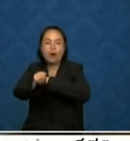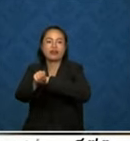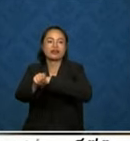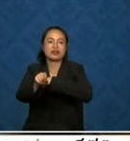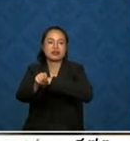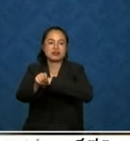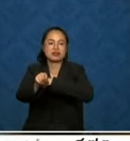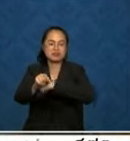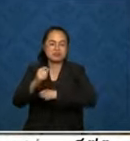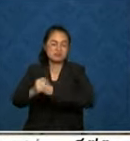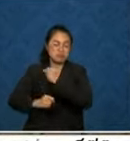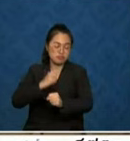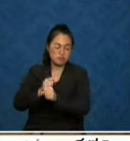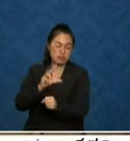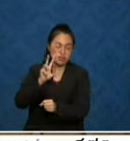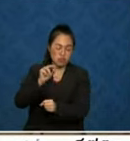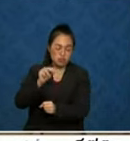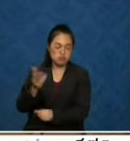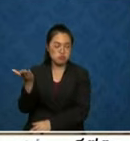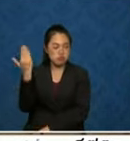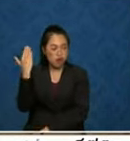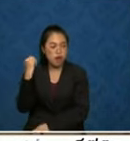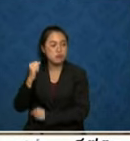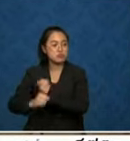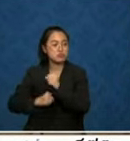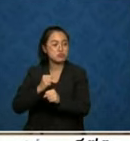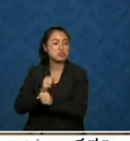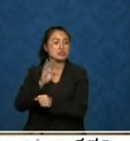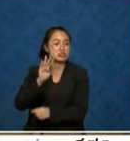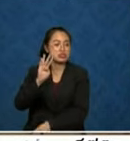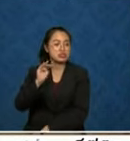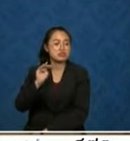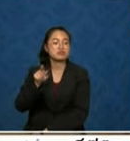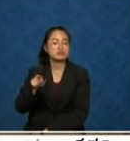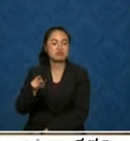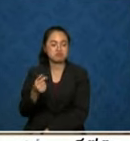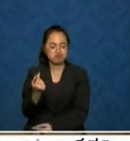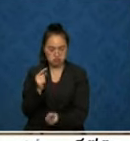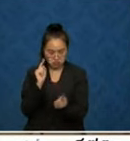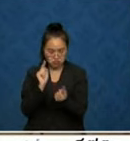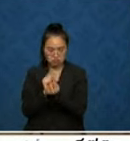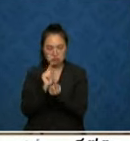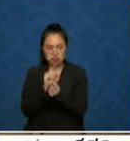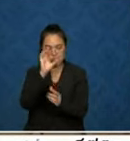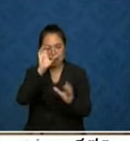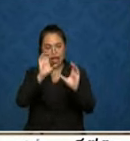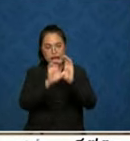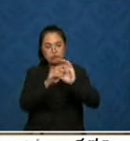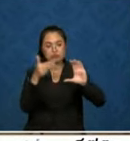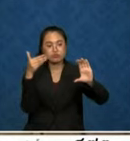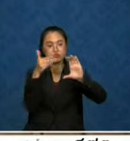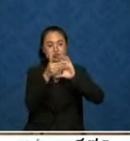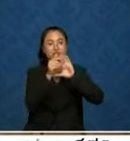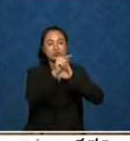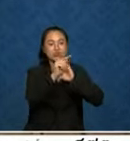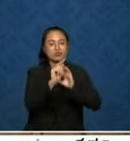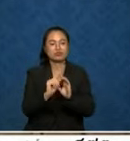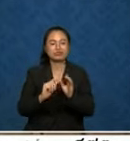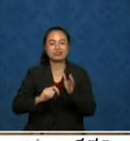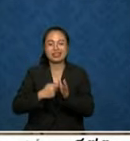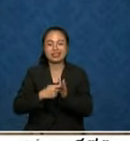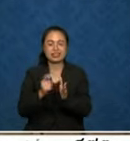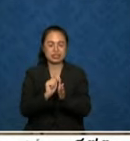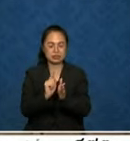ต่ 30-40 ปีที่แล้วก็มีปัญหามาโดยตลอดนะครับแล้วก็ไม่เคยแก้ไขได้สาเหตุเกิดจากอะไรผมก็